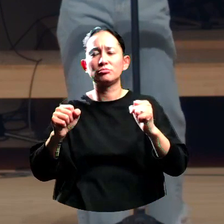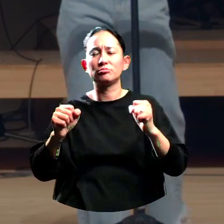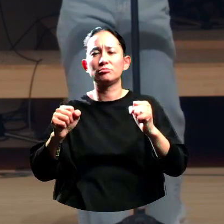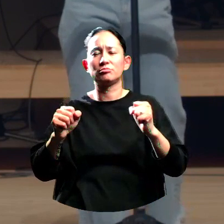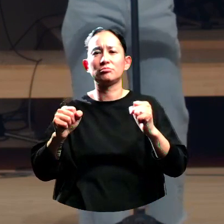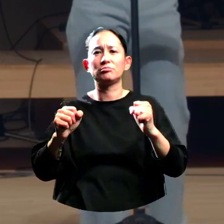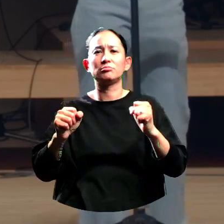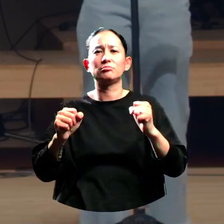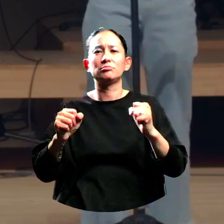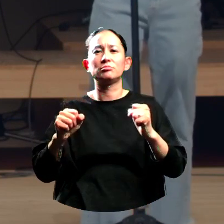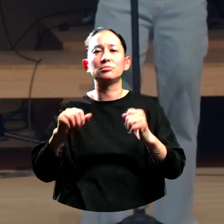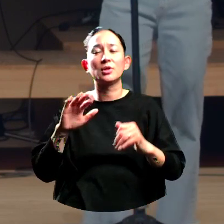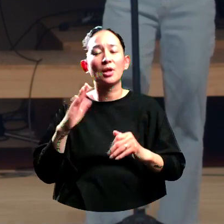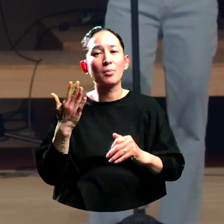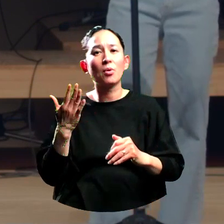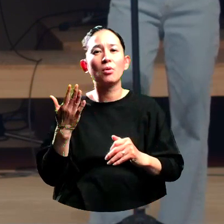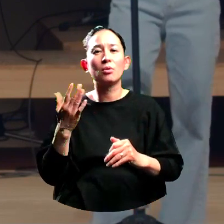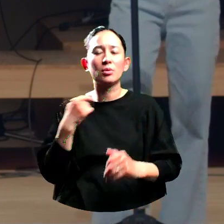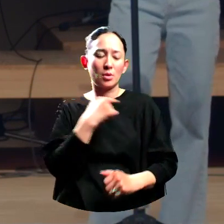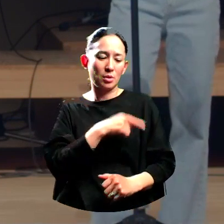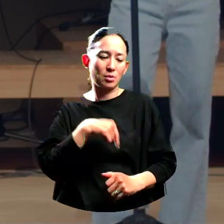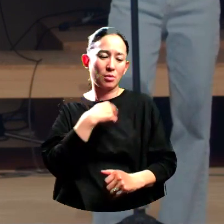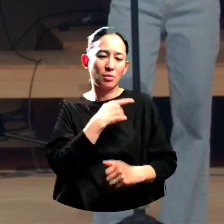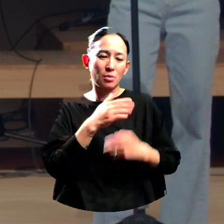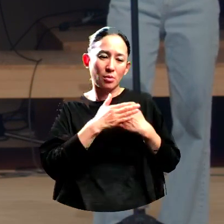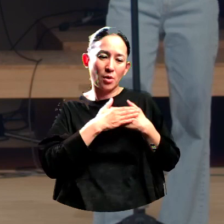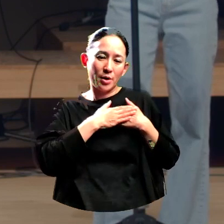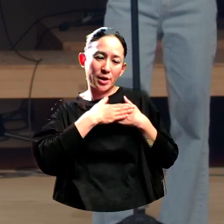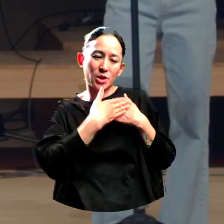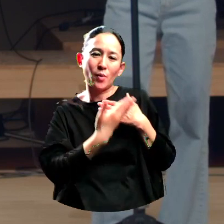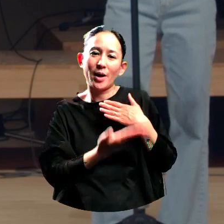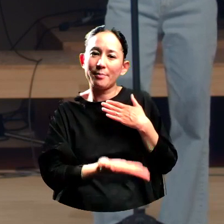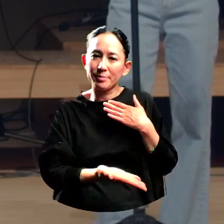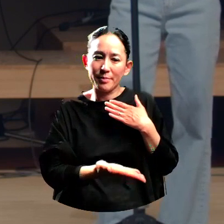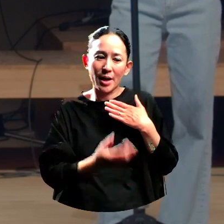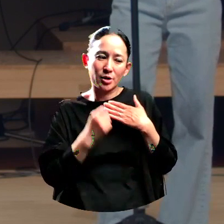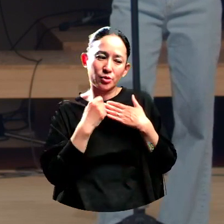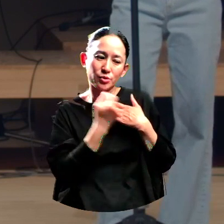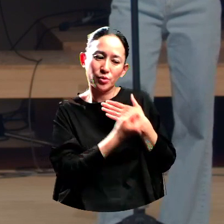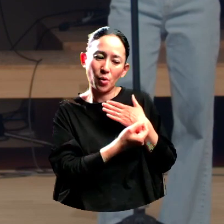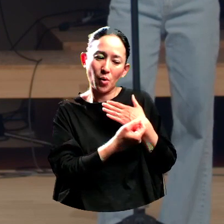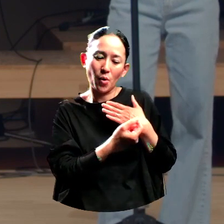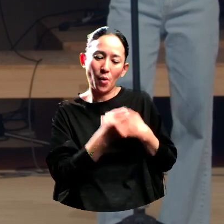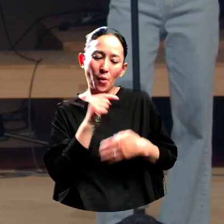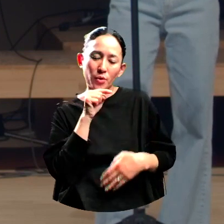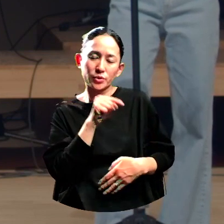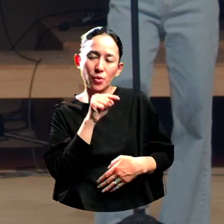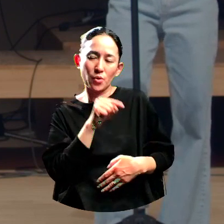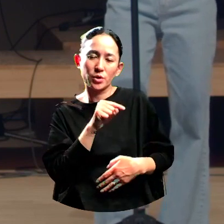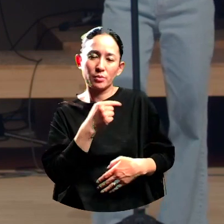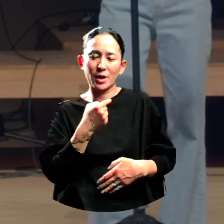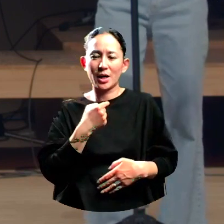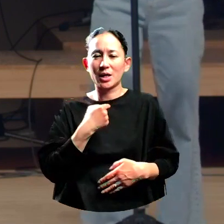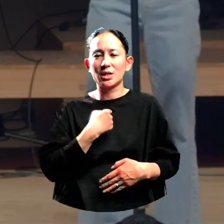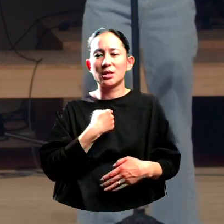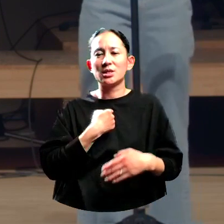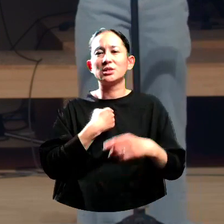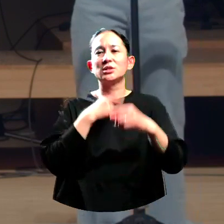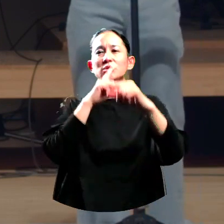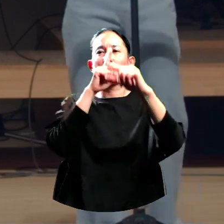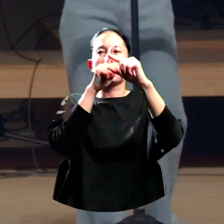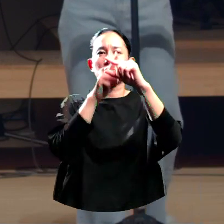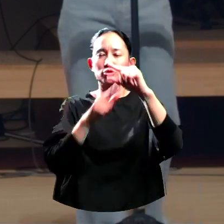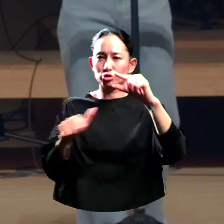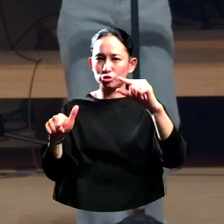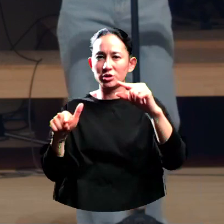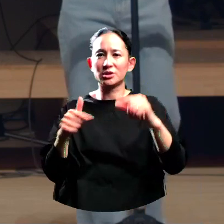serve others. でも心を一皮めくるとそこには自己中心な自分がいる。 When we look at our